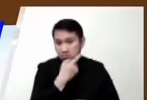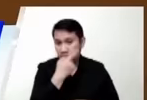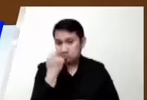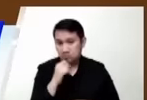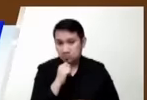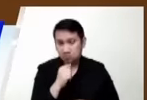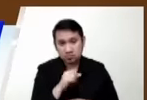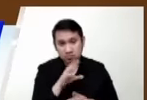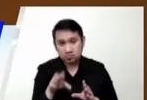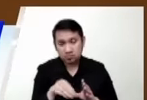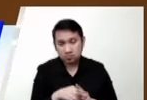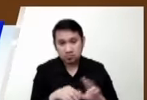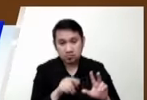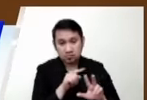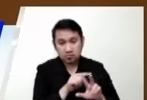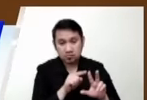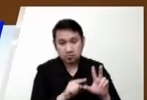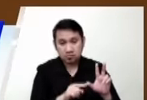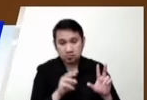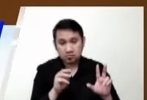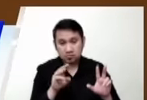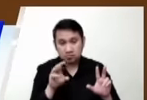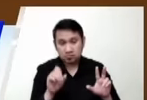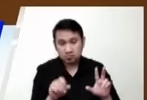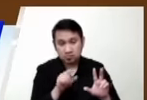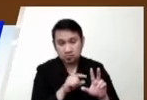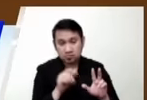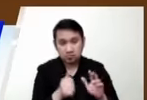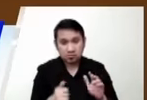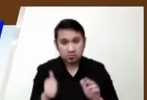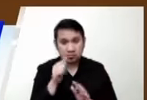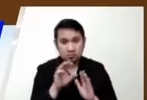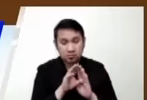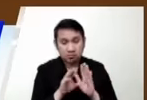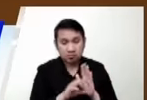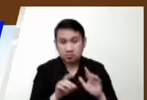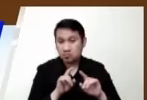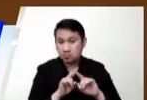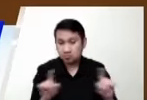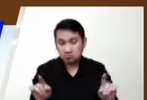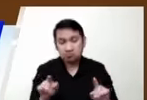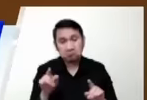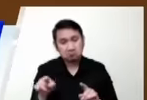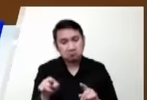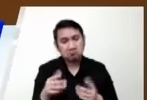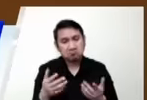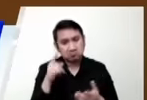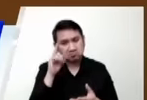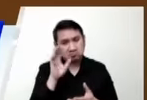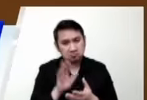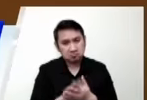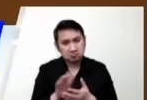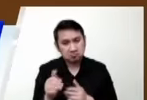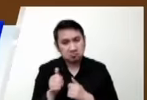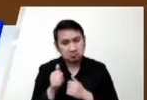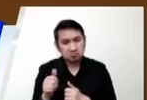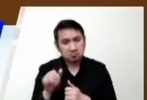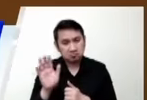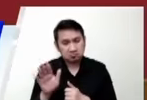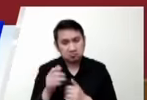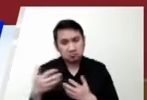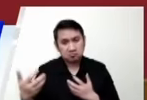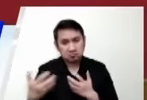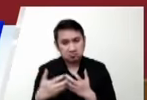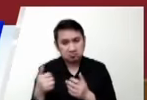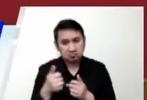tatlong modes na nakasaad sa konstitusyon. Pero tiwala ang liderato ng Kamara na naaayon sa konstitusyon ang ginawa nila. Tiyak din